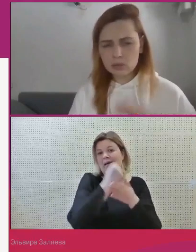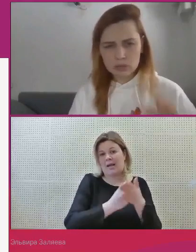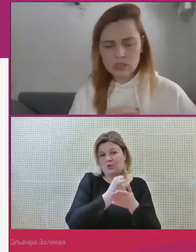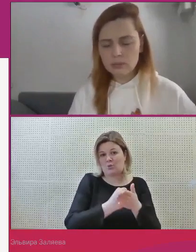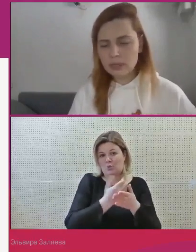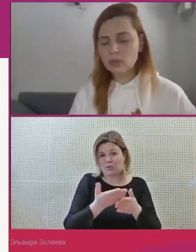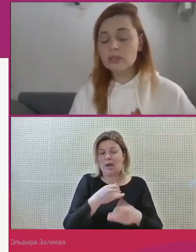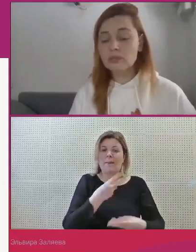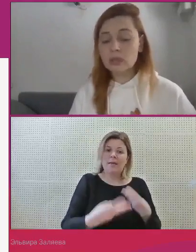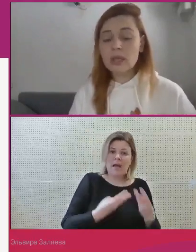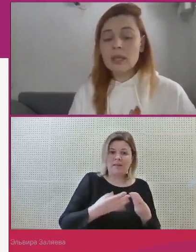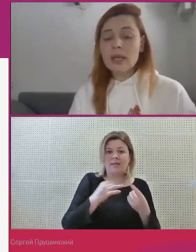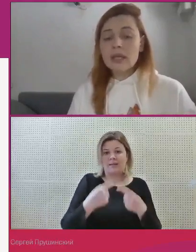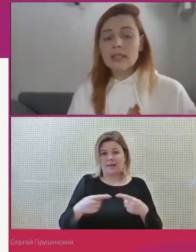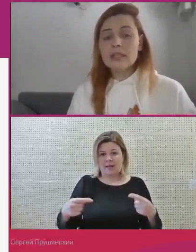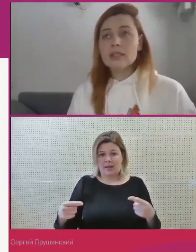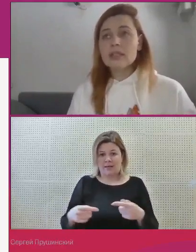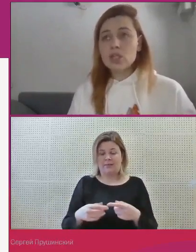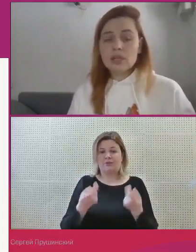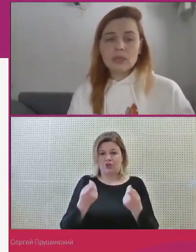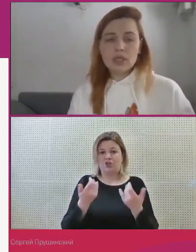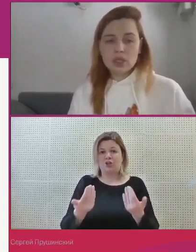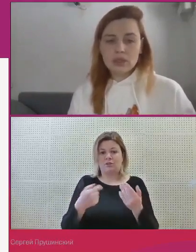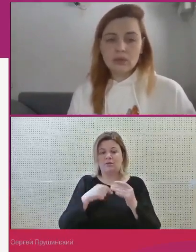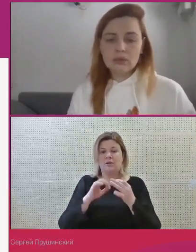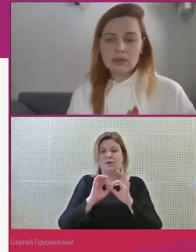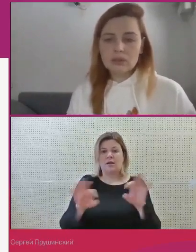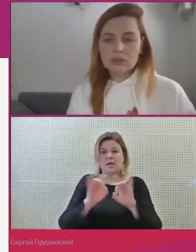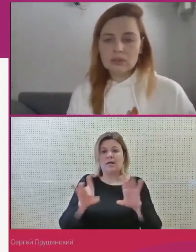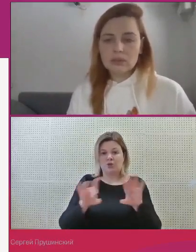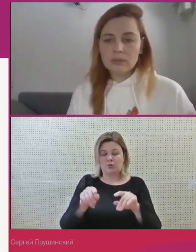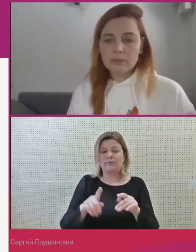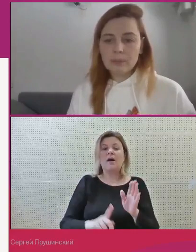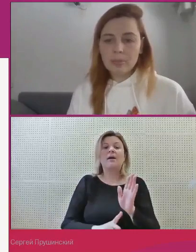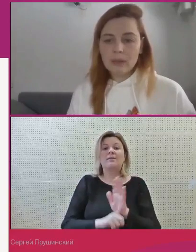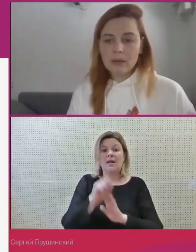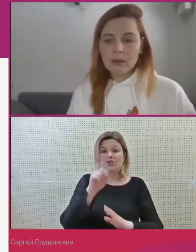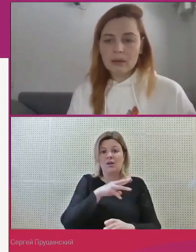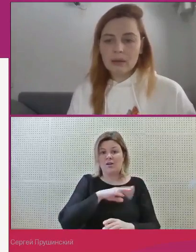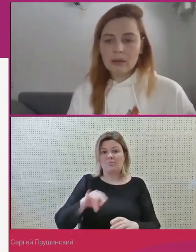В общем, сейчас мы пройдемся. Вот. И сначала мы начали